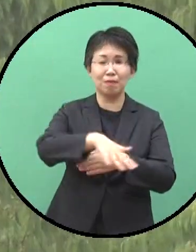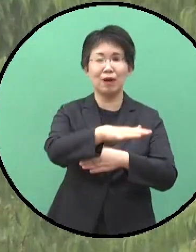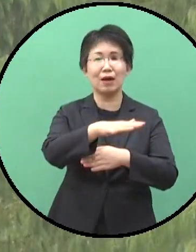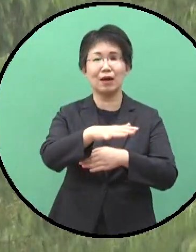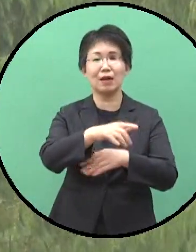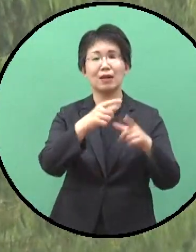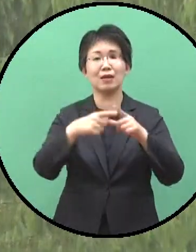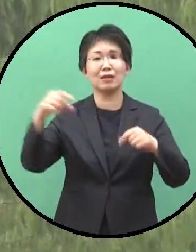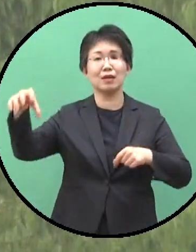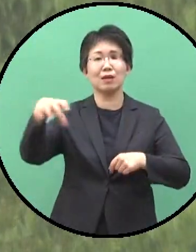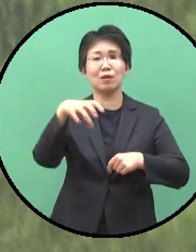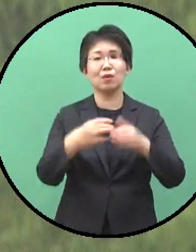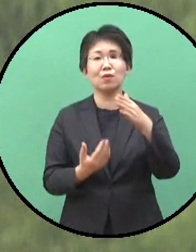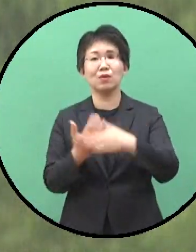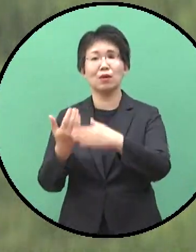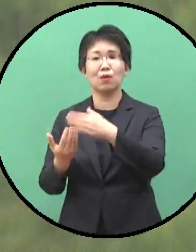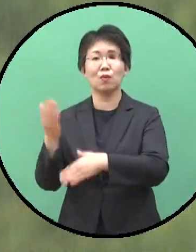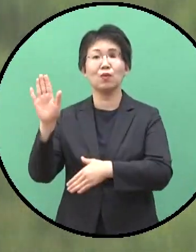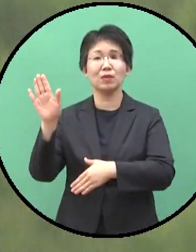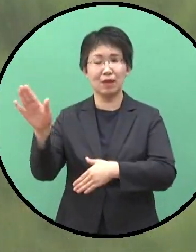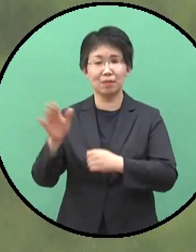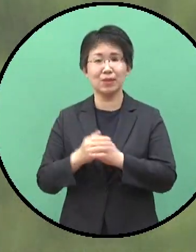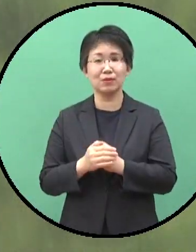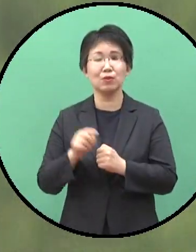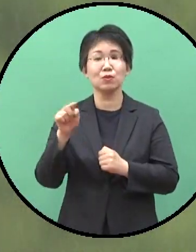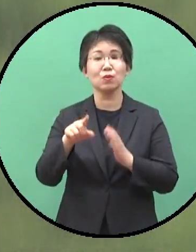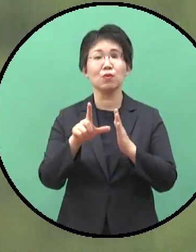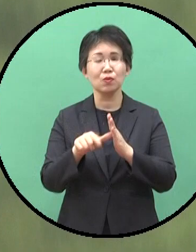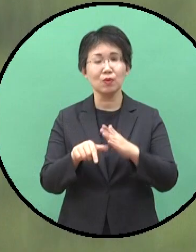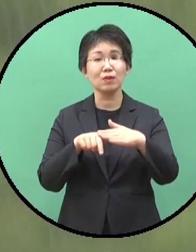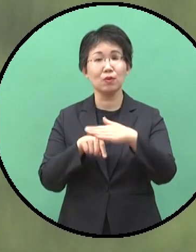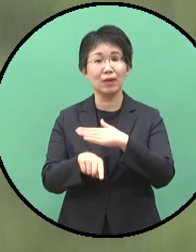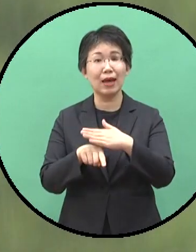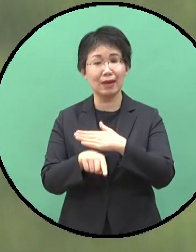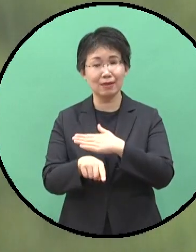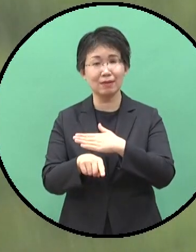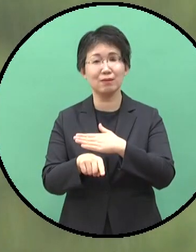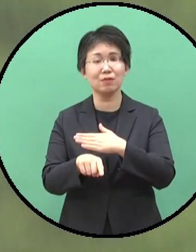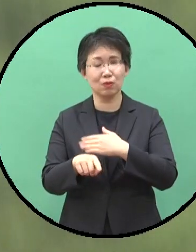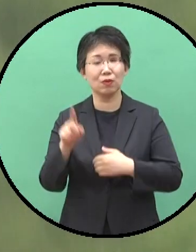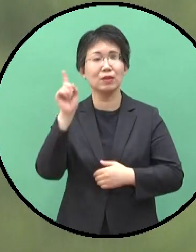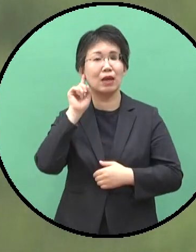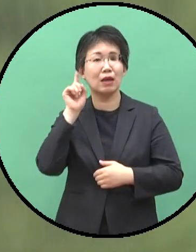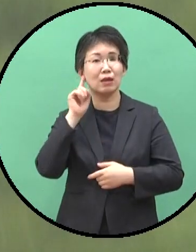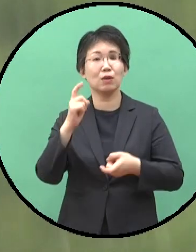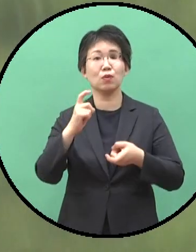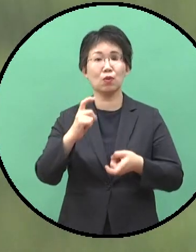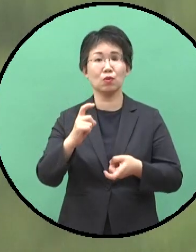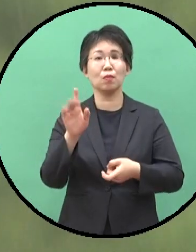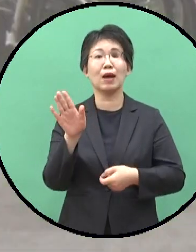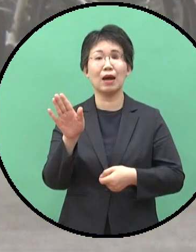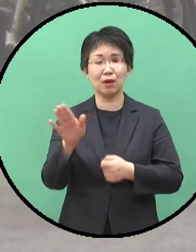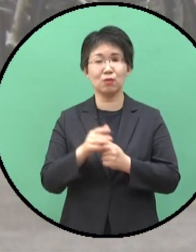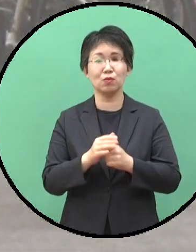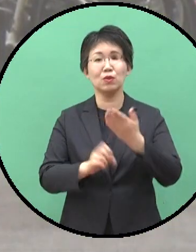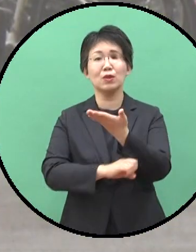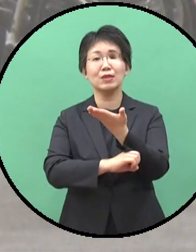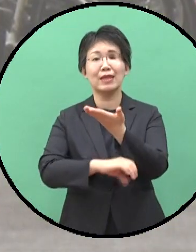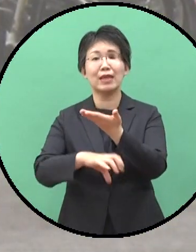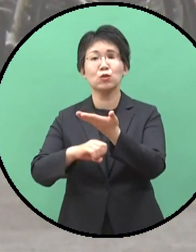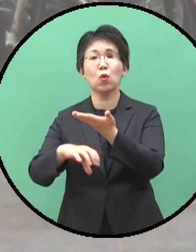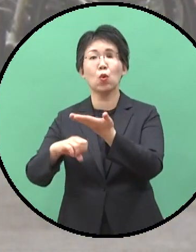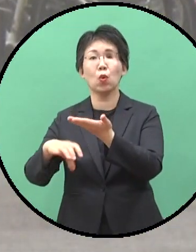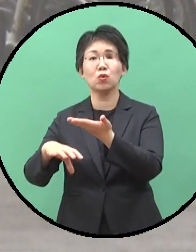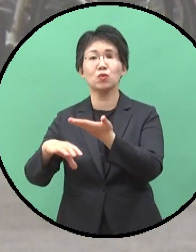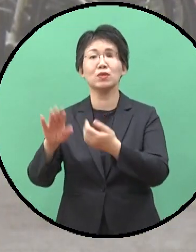しています。甚大な被害が出た時に原因としてよく耳にする言葉が線状